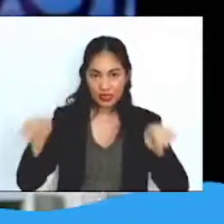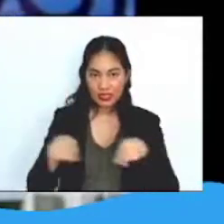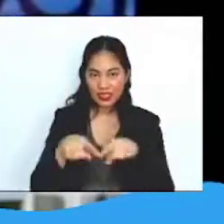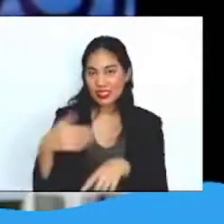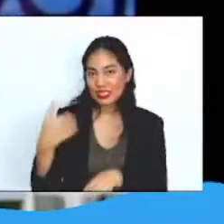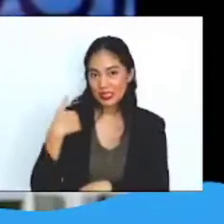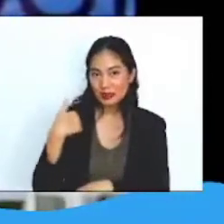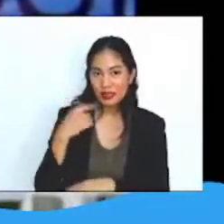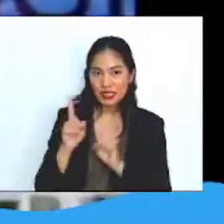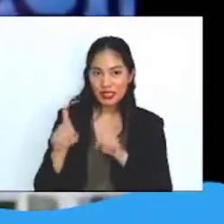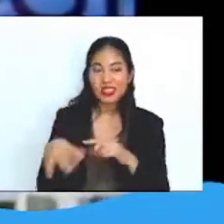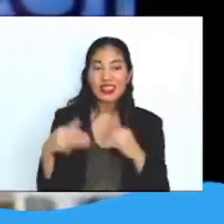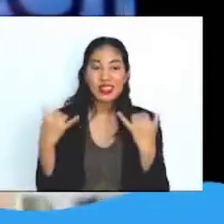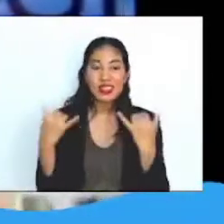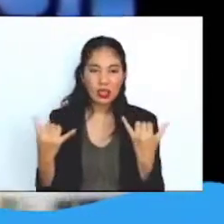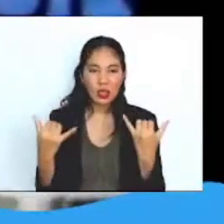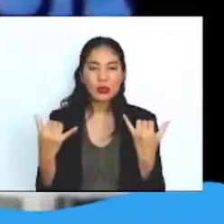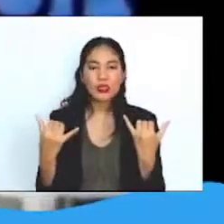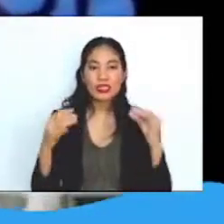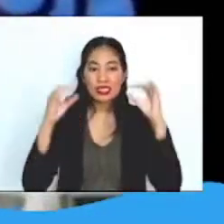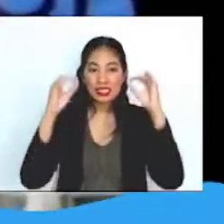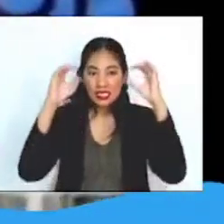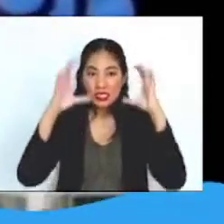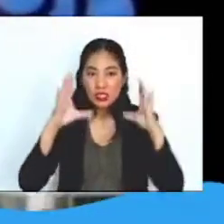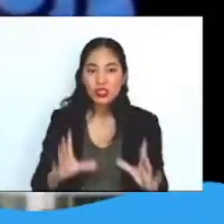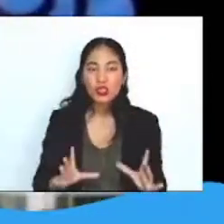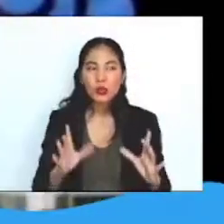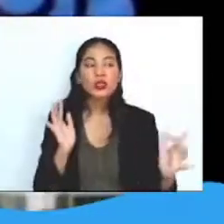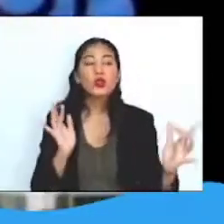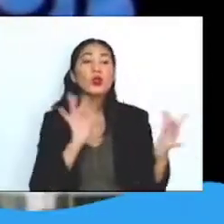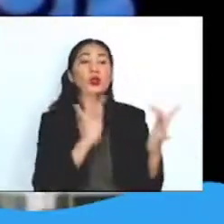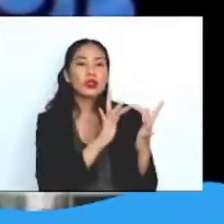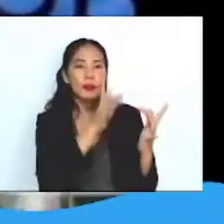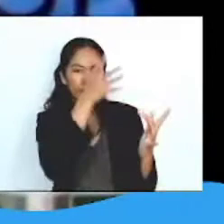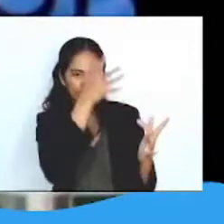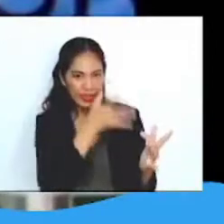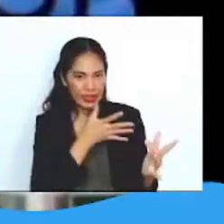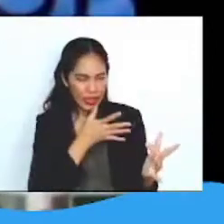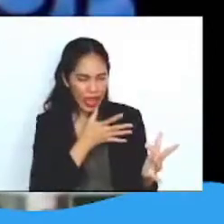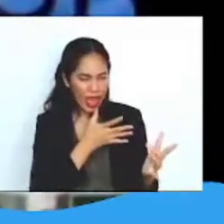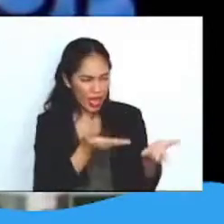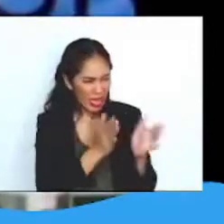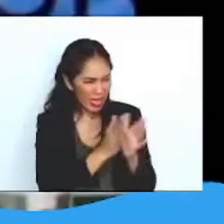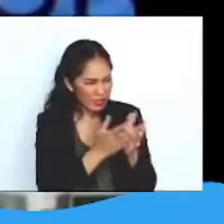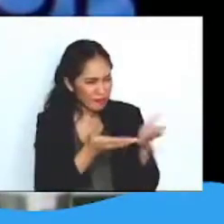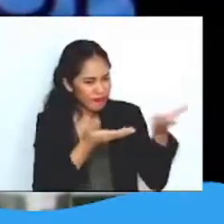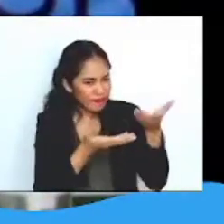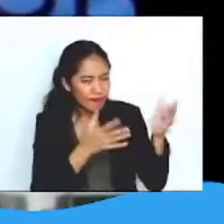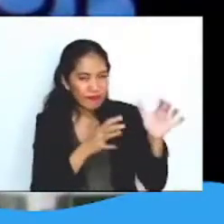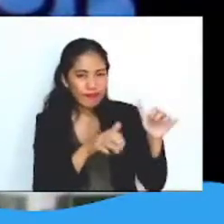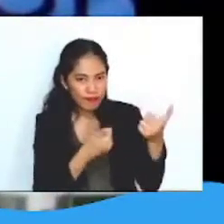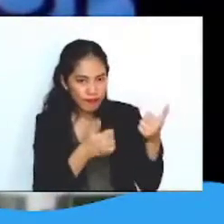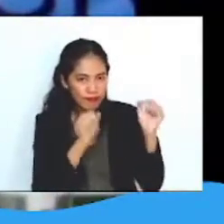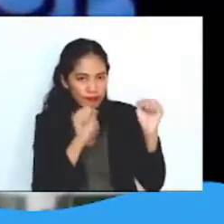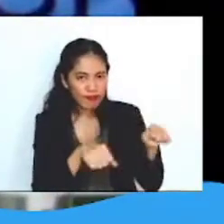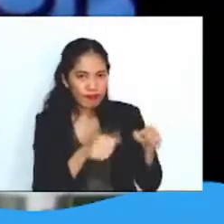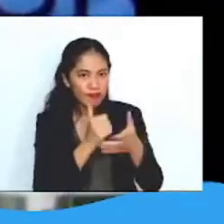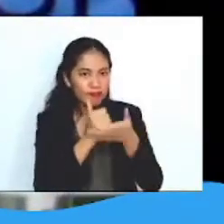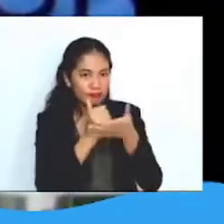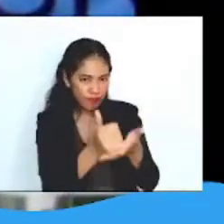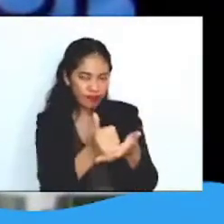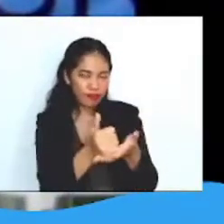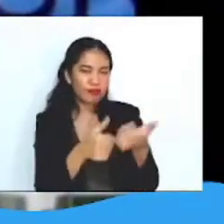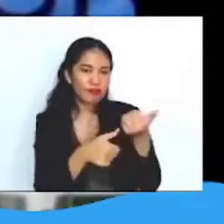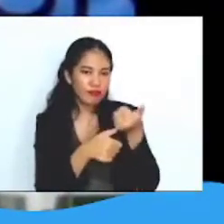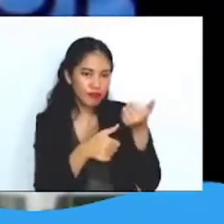engage the parent and will try to talk about how they will be able to supplement yung